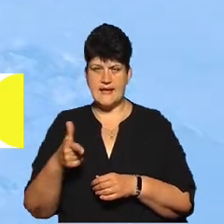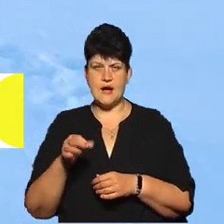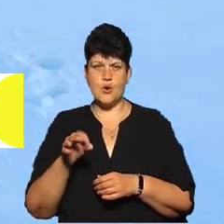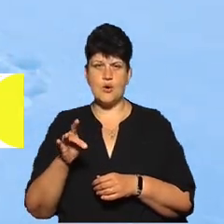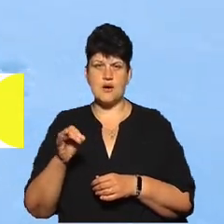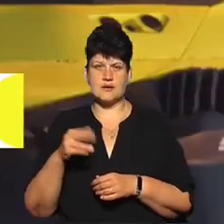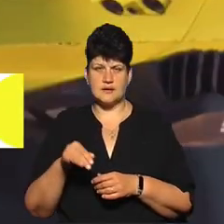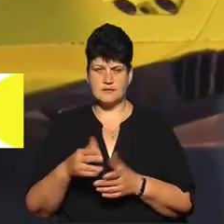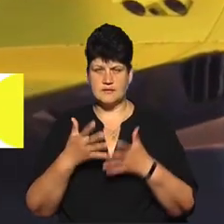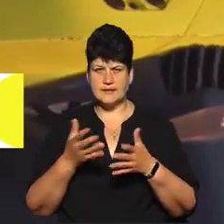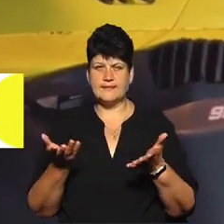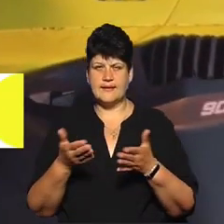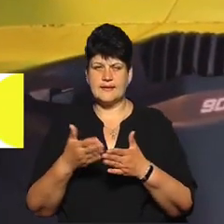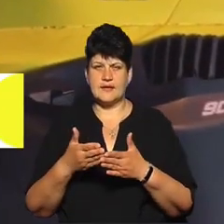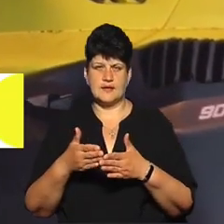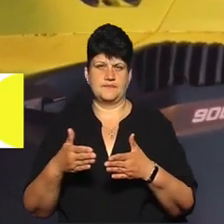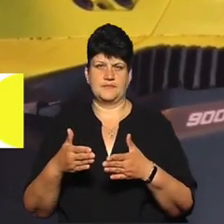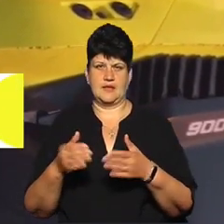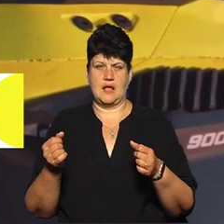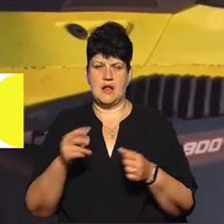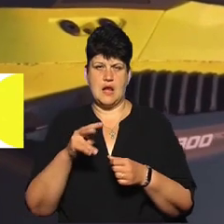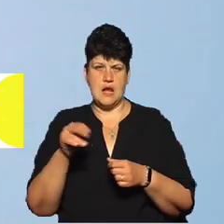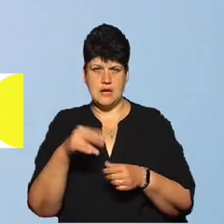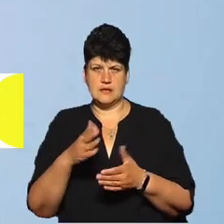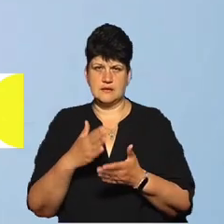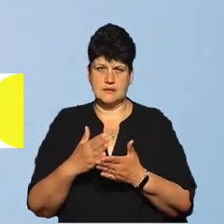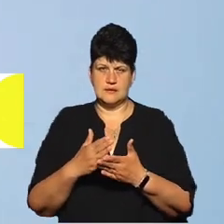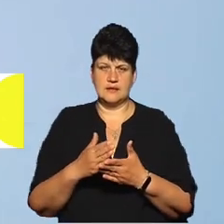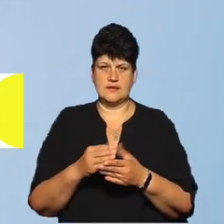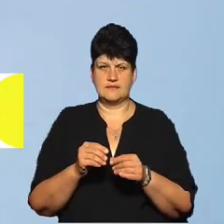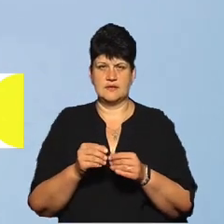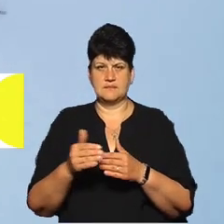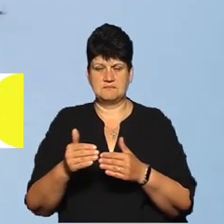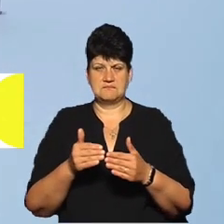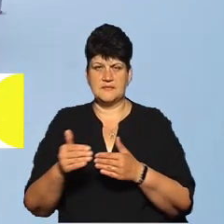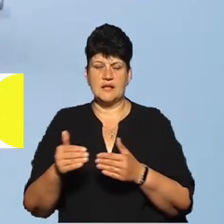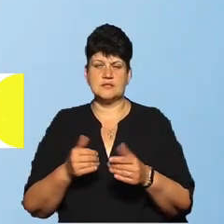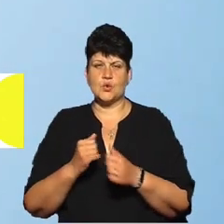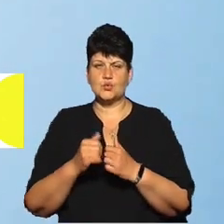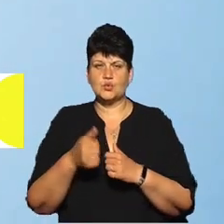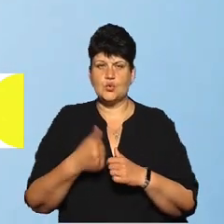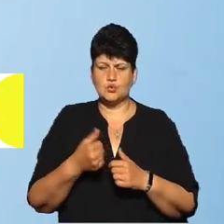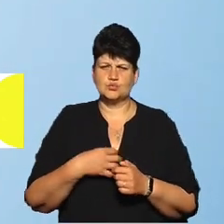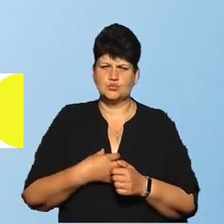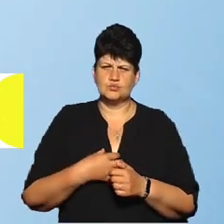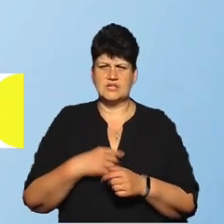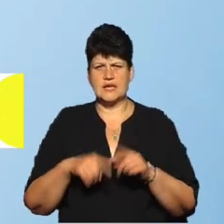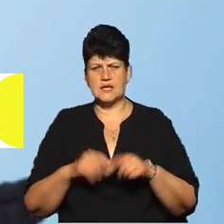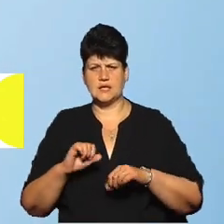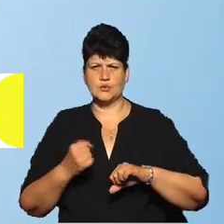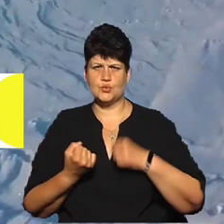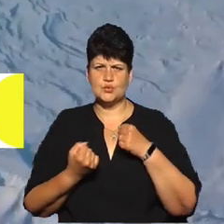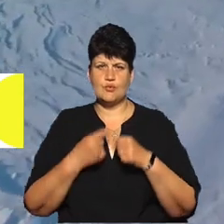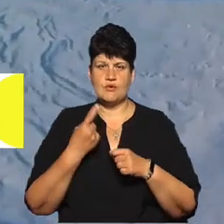які є межі цього льодовика, як він зміщується з кожним роком. Хлопець розповідає, сумує за рідними та друзями. Каже, на